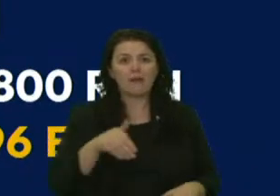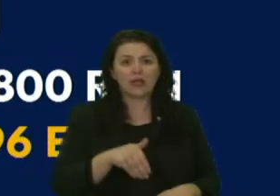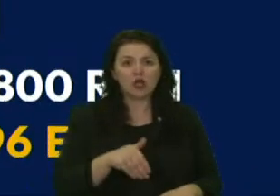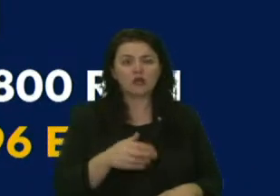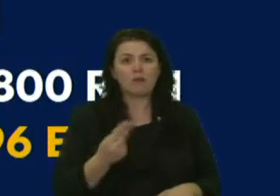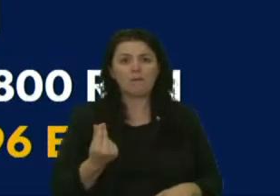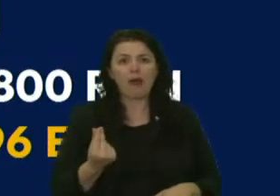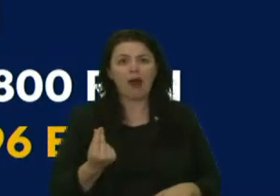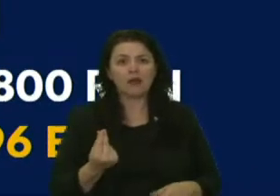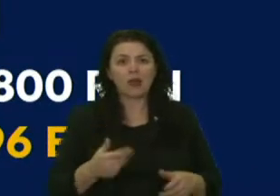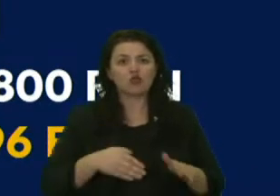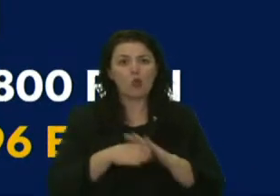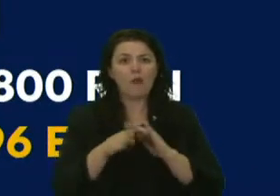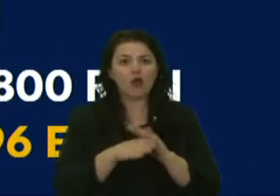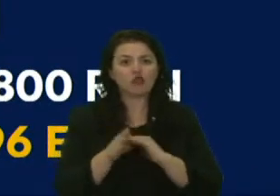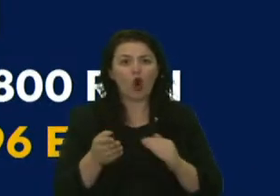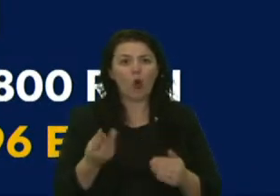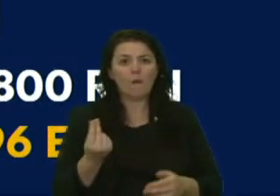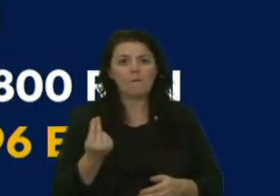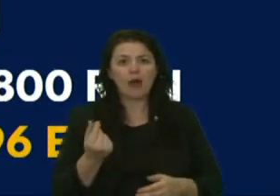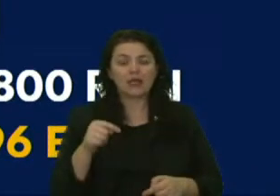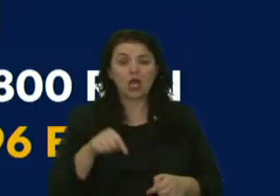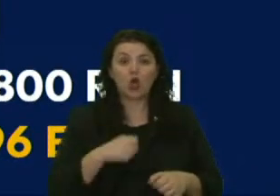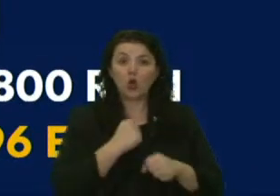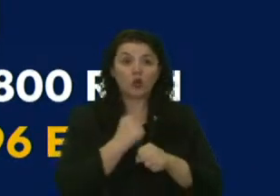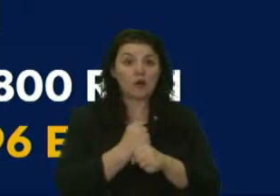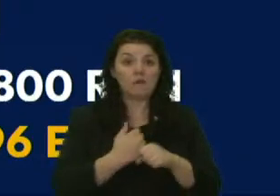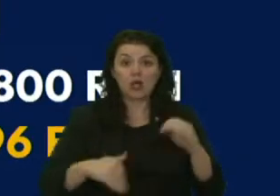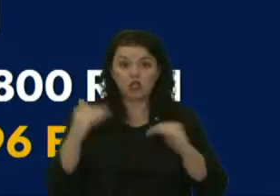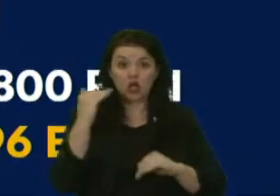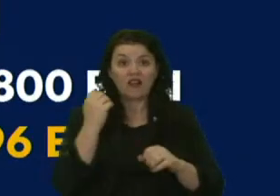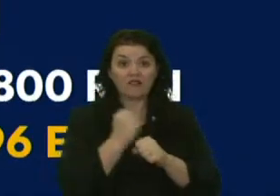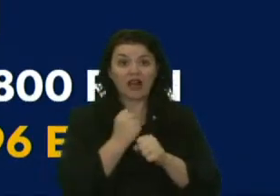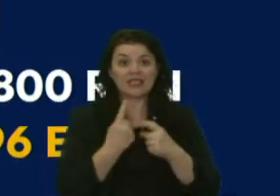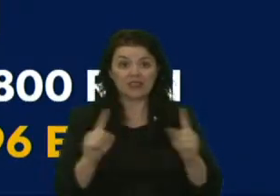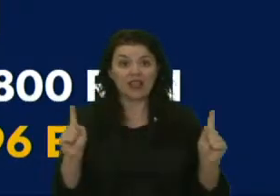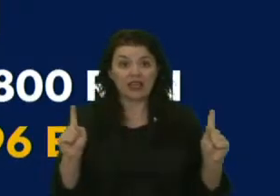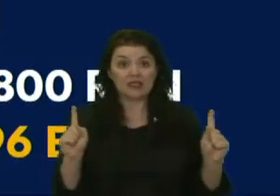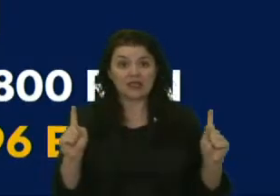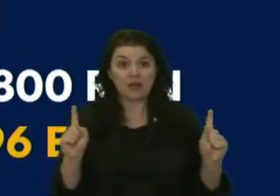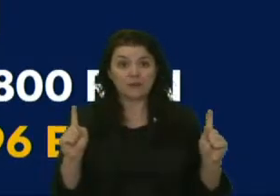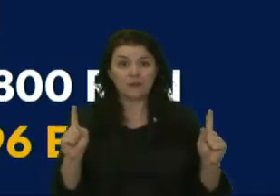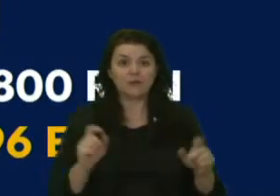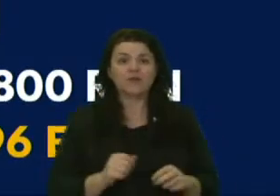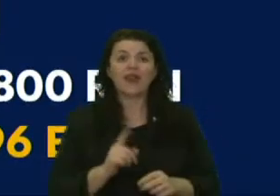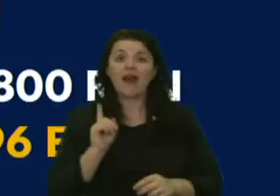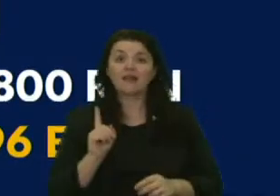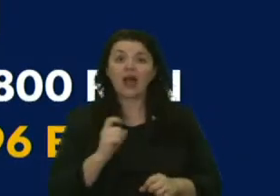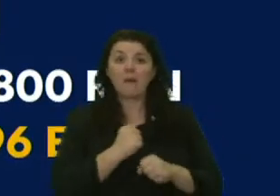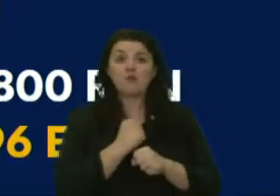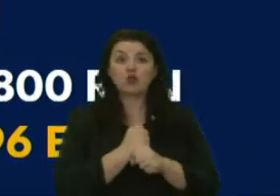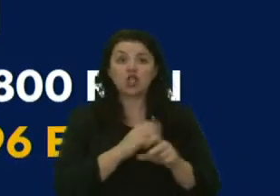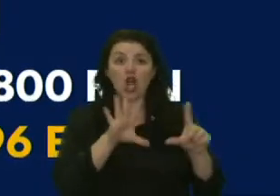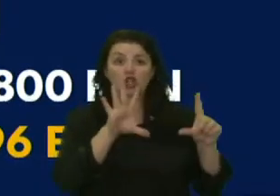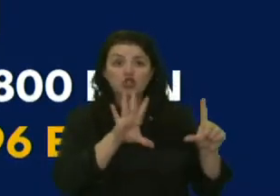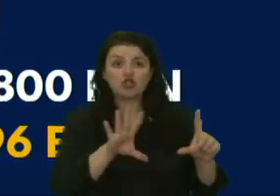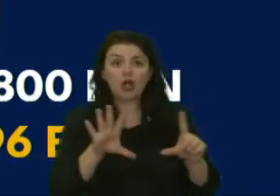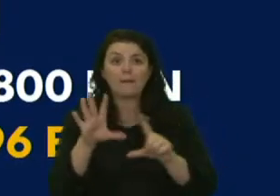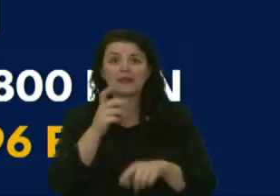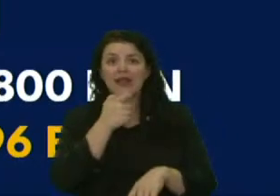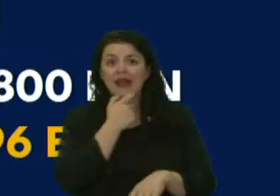care vin pentru metrou banii care vin pentru aceste lucrări majore fac diferența în bugetul orașului nostru Dar am muncit șapte ani de zile ca